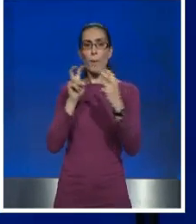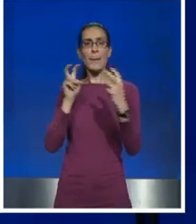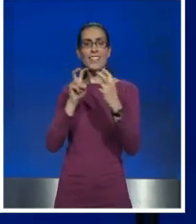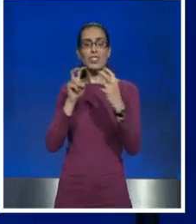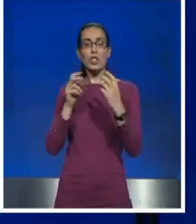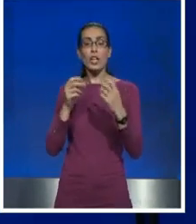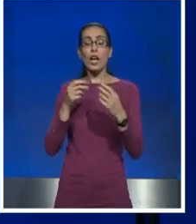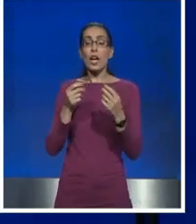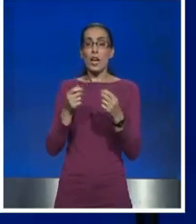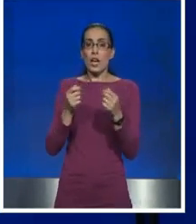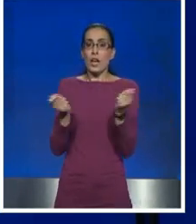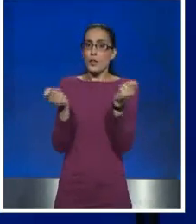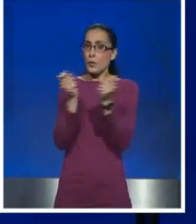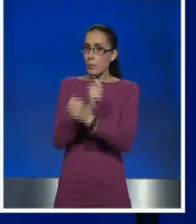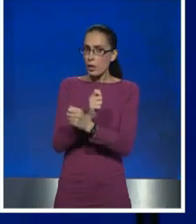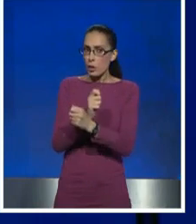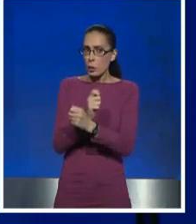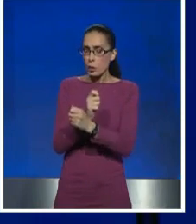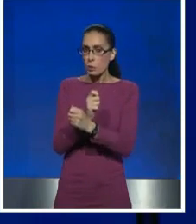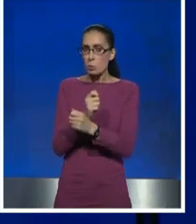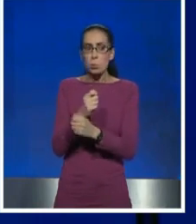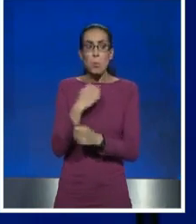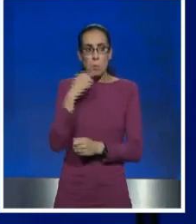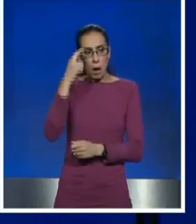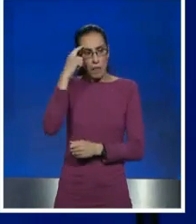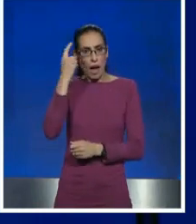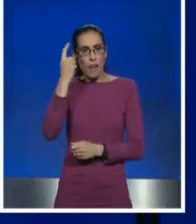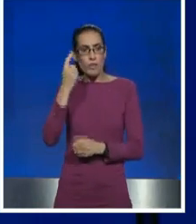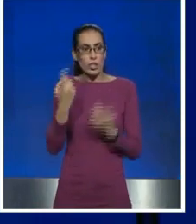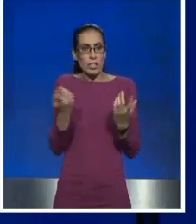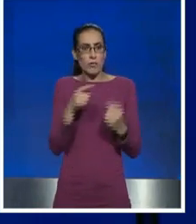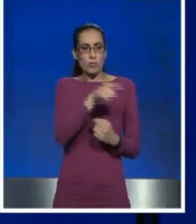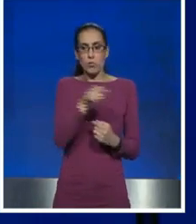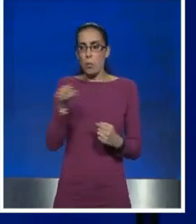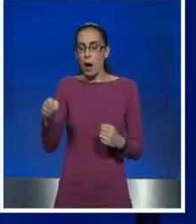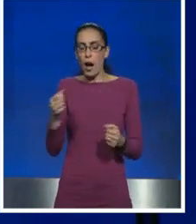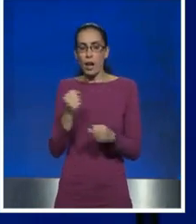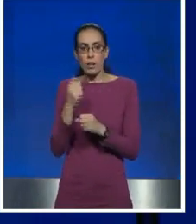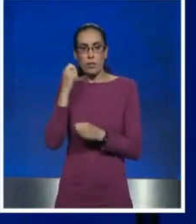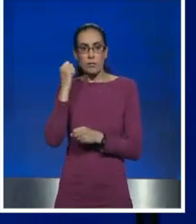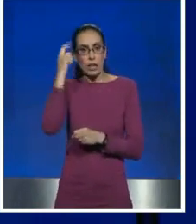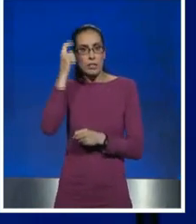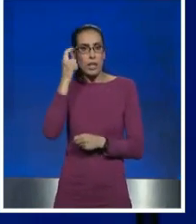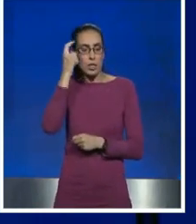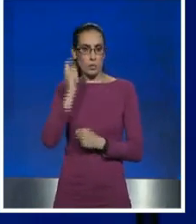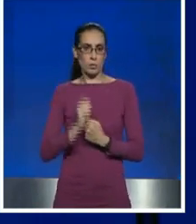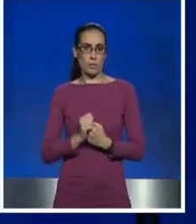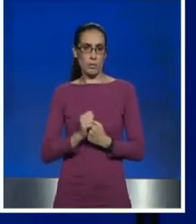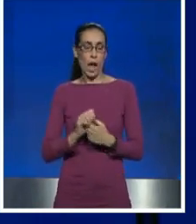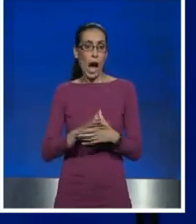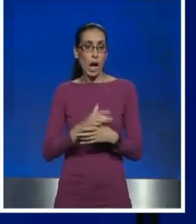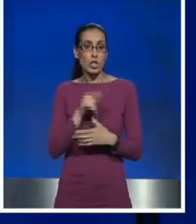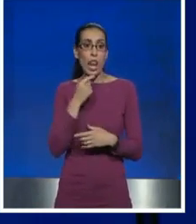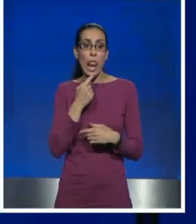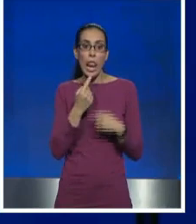nafx x'inhi l-pożizzjoni tagħhom għax ħlief jargumentaw fuq affarijiet nazzjonali m'għamlux. Ma smajtix din ir-risposta.